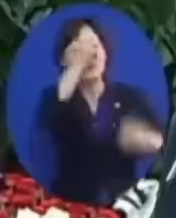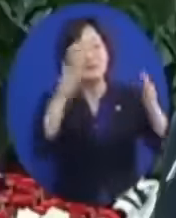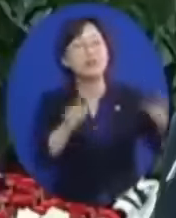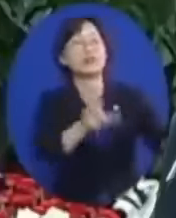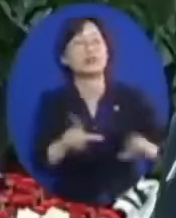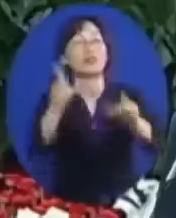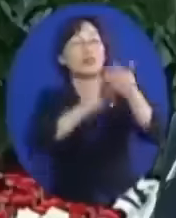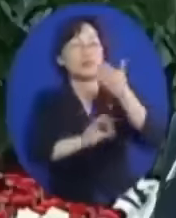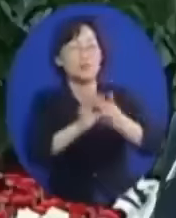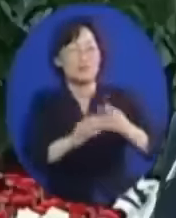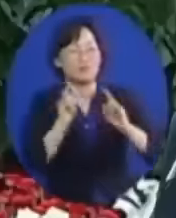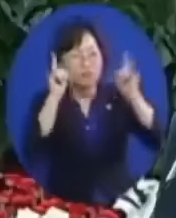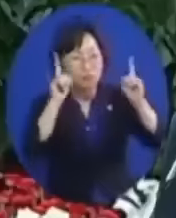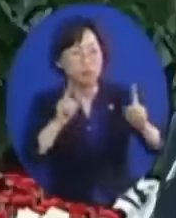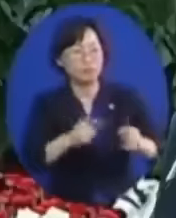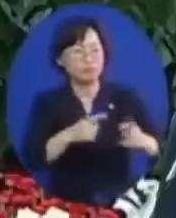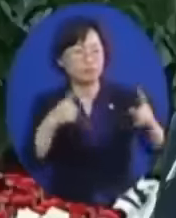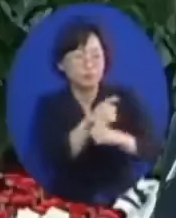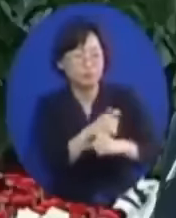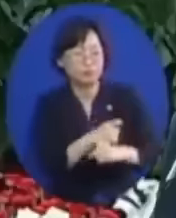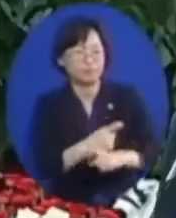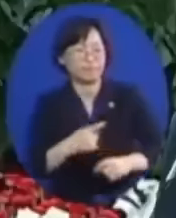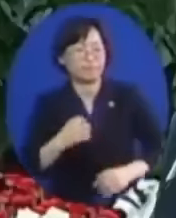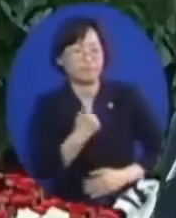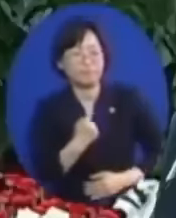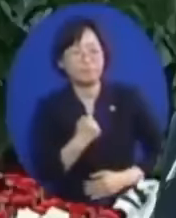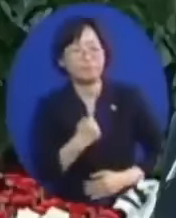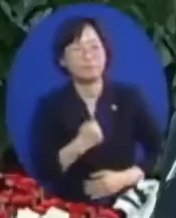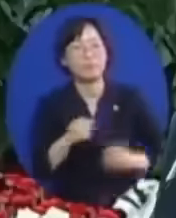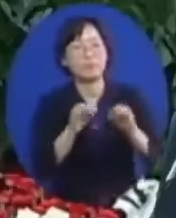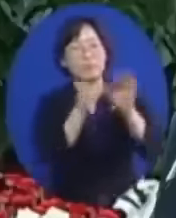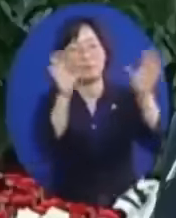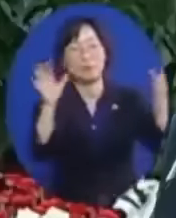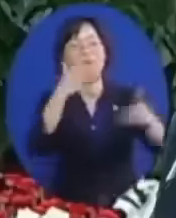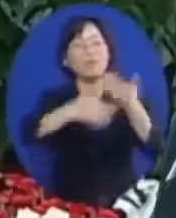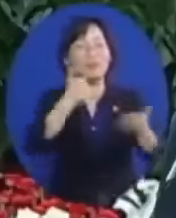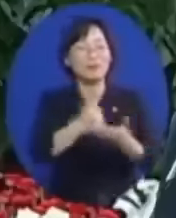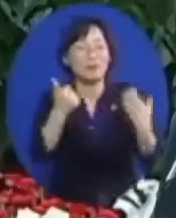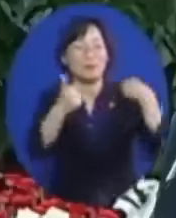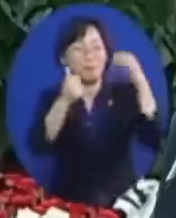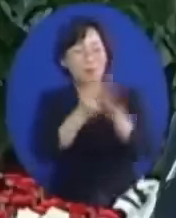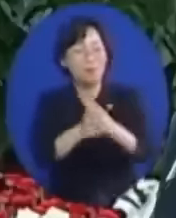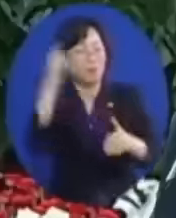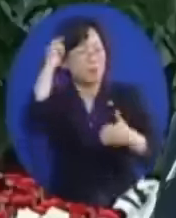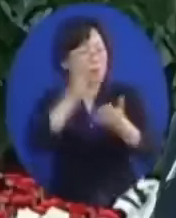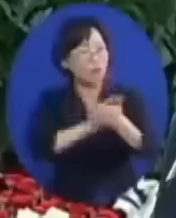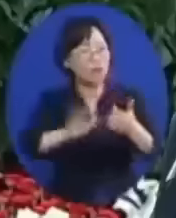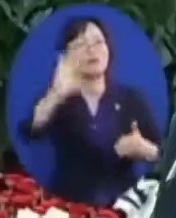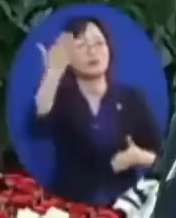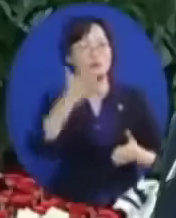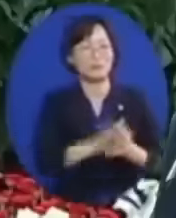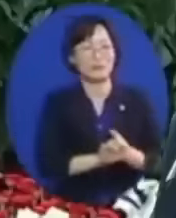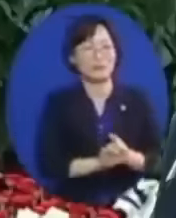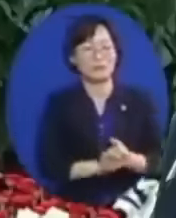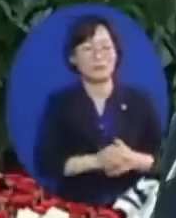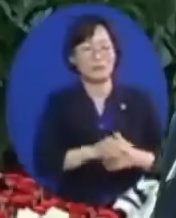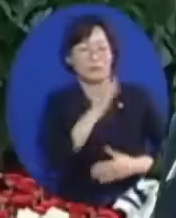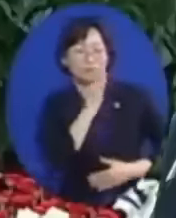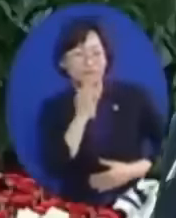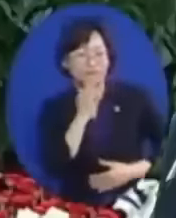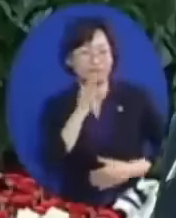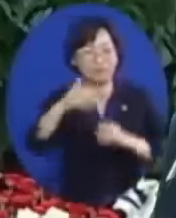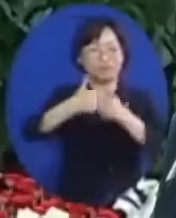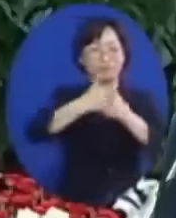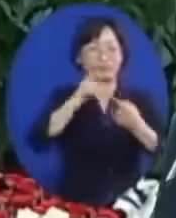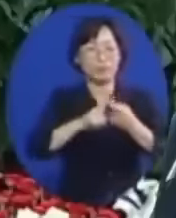살면 분노와 미움과 원한이 사라집니다. 하나님께 다 맡기고 평안을 얻을 수가 있습니다. 부정적인 도전에